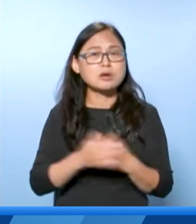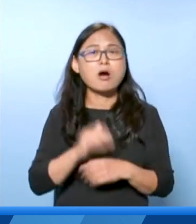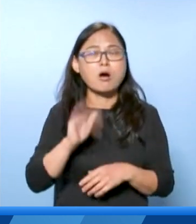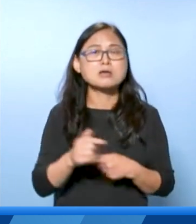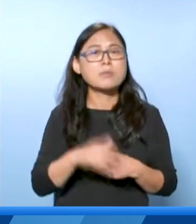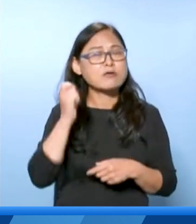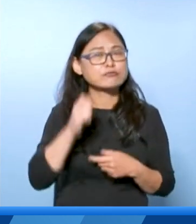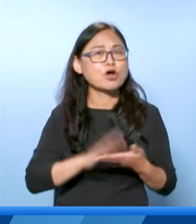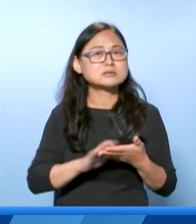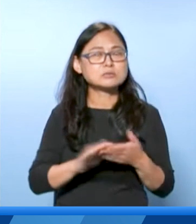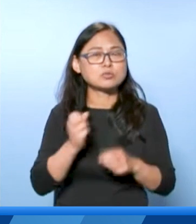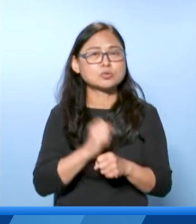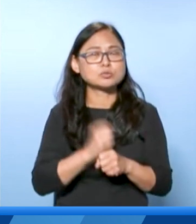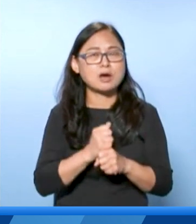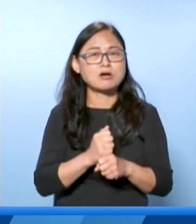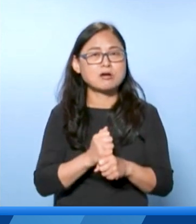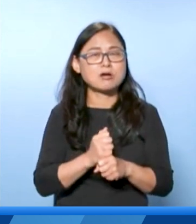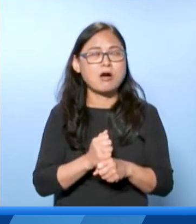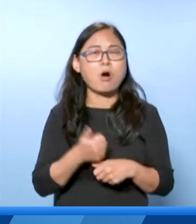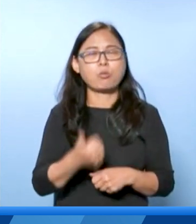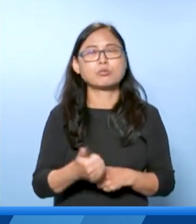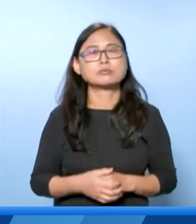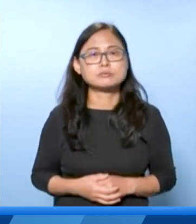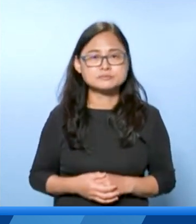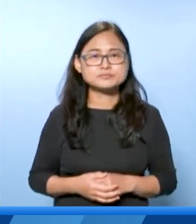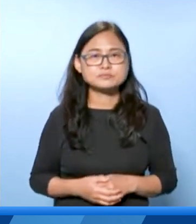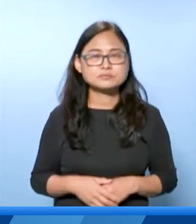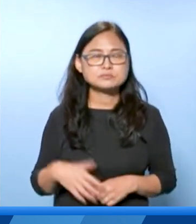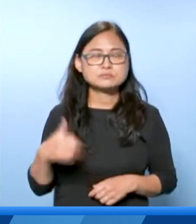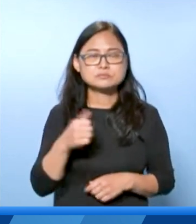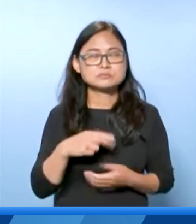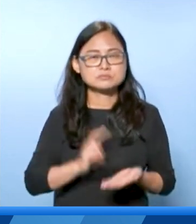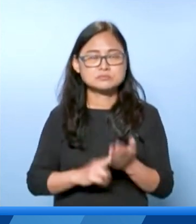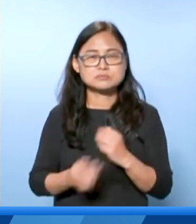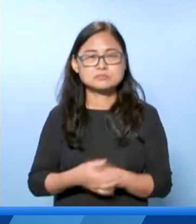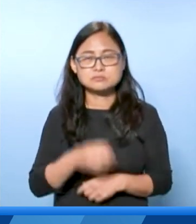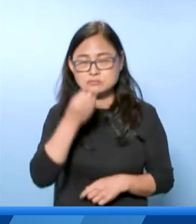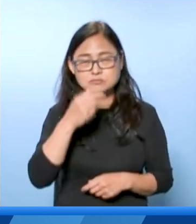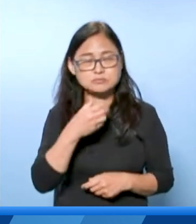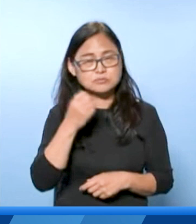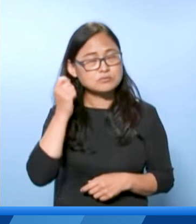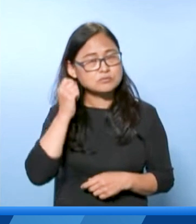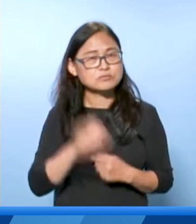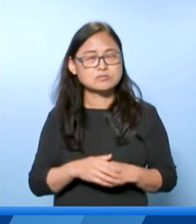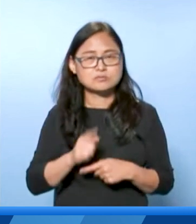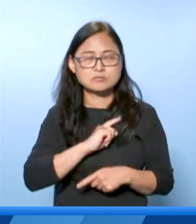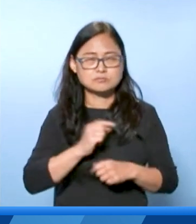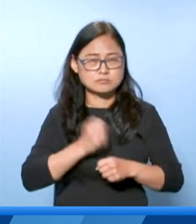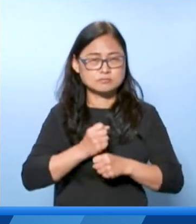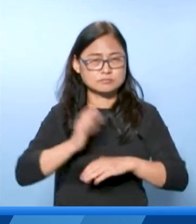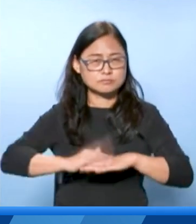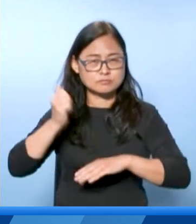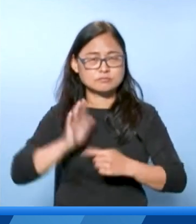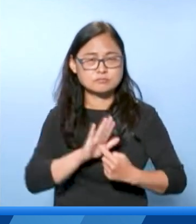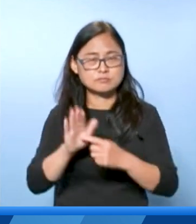婦女的事務可以做得更加理想的。主席，我相信香港的婦女絕對可以發揮所長，為香港和